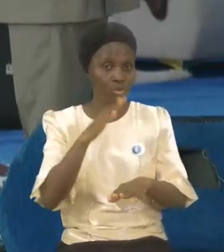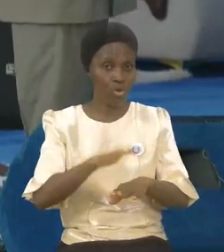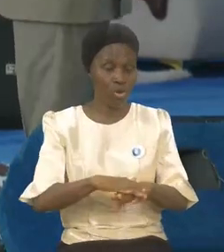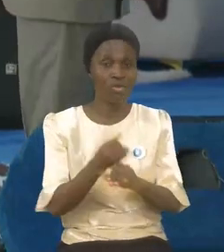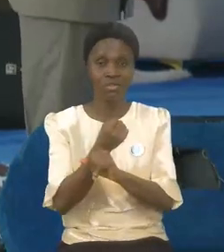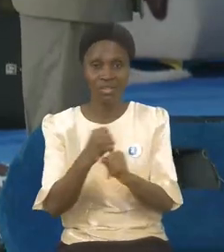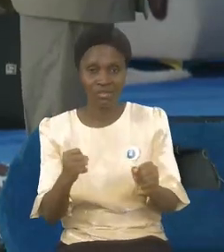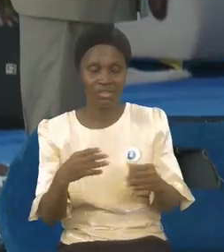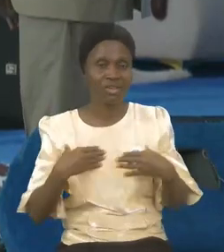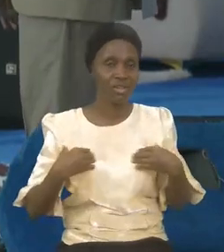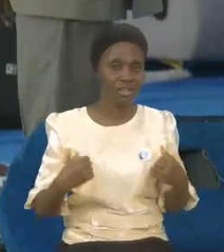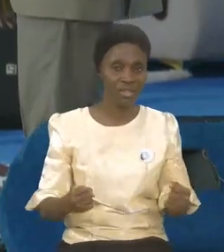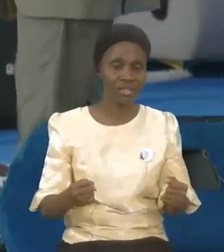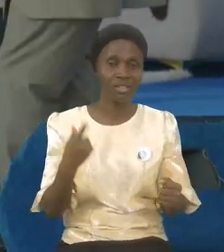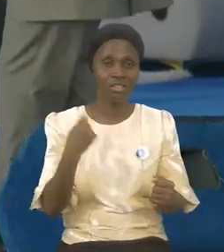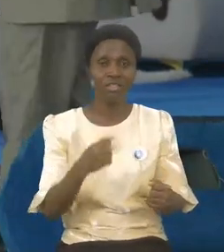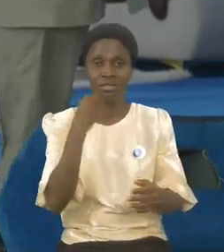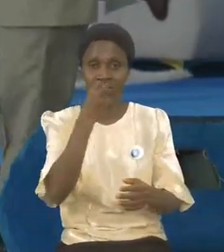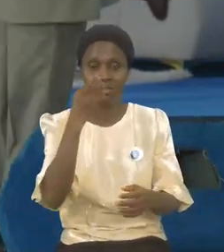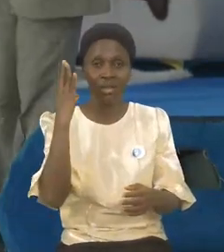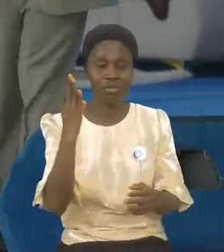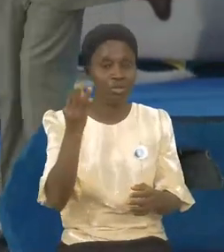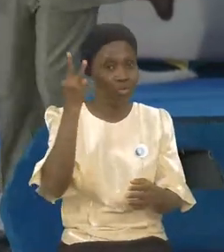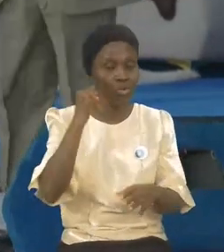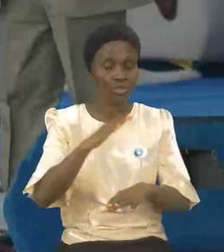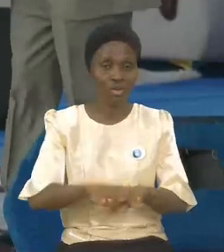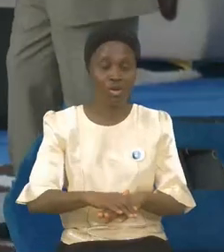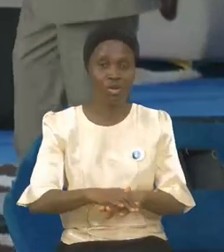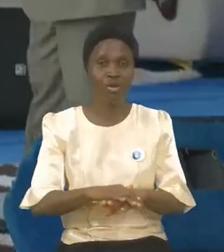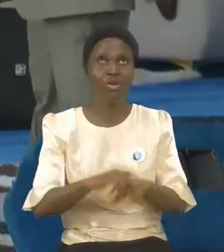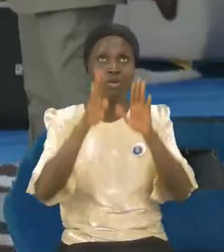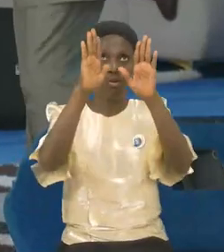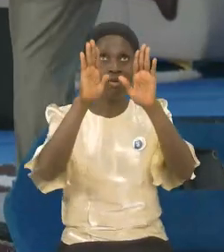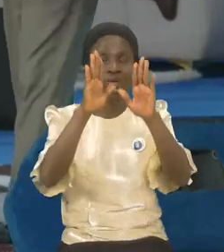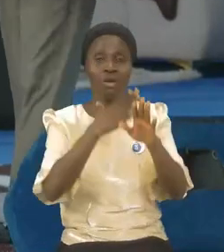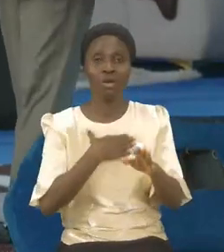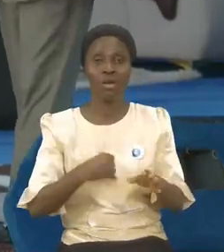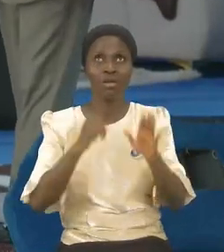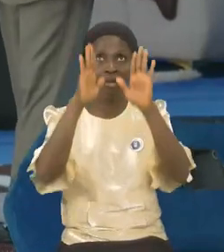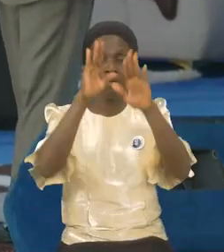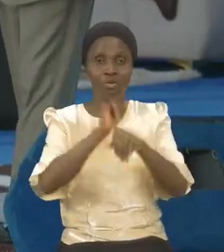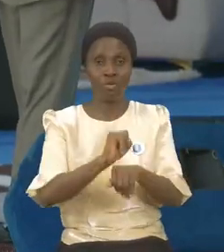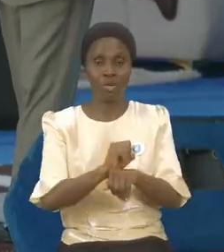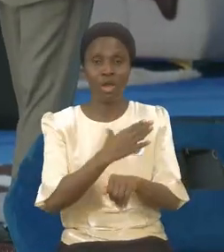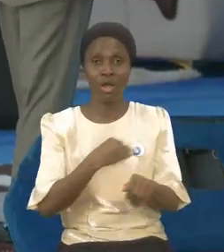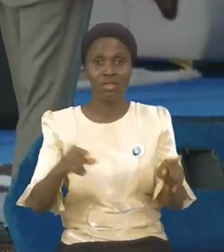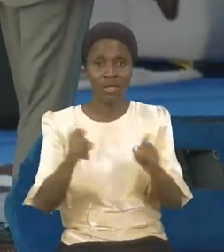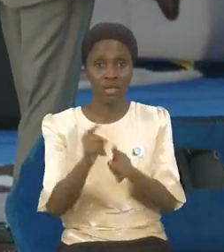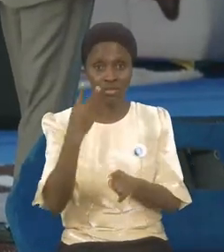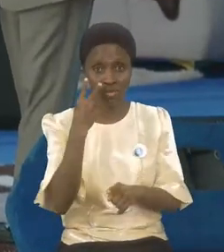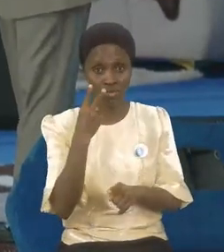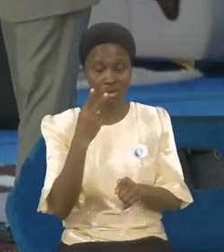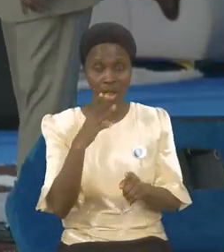encore loin de l'avènement du Seigneur. L'accent était sur le salut, c'était sur la guérison, l'accent était sur les signes